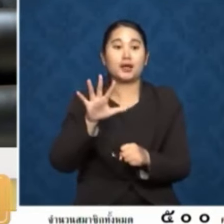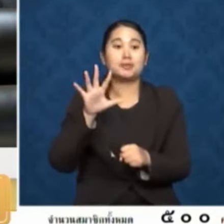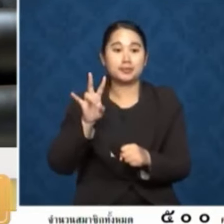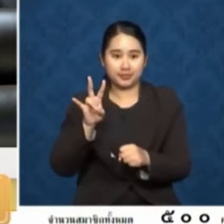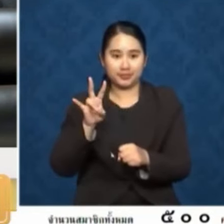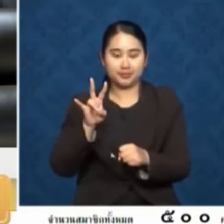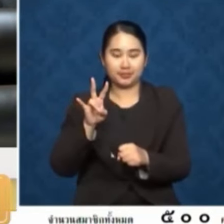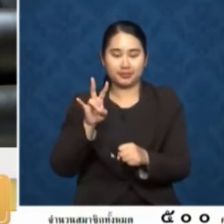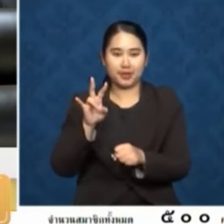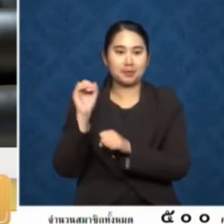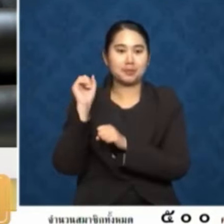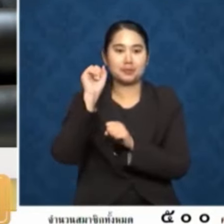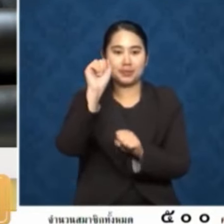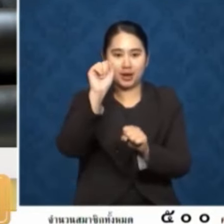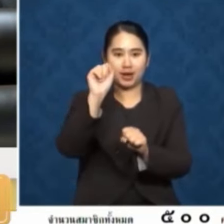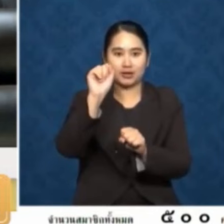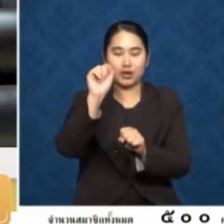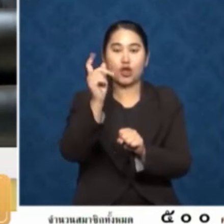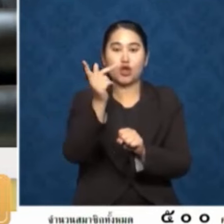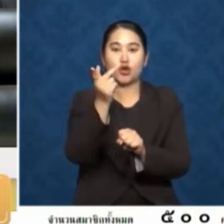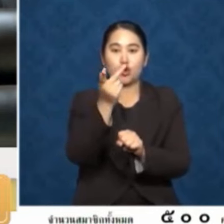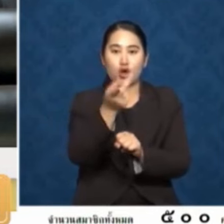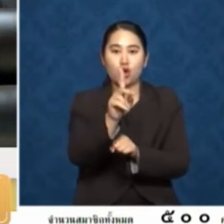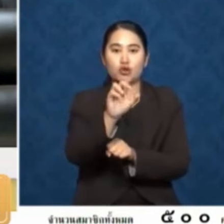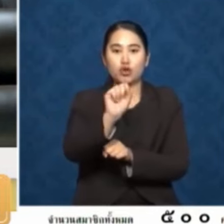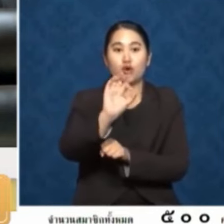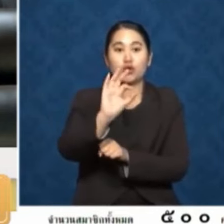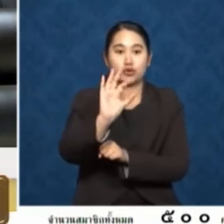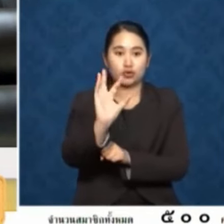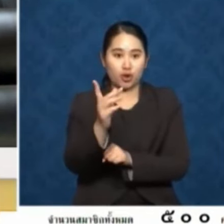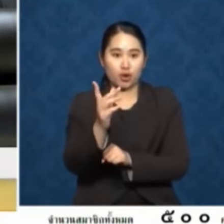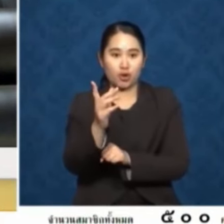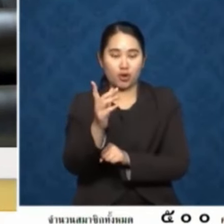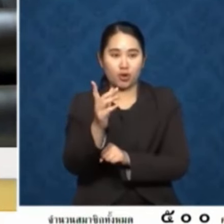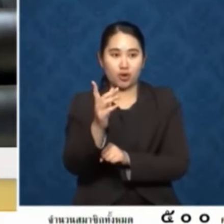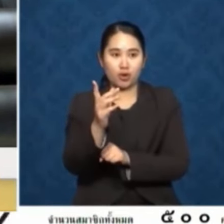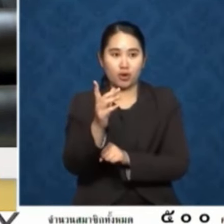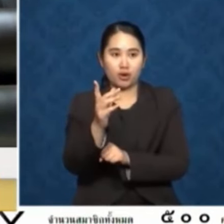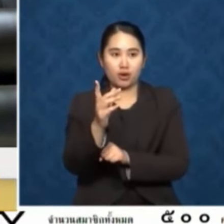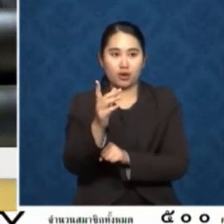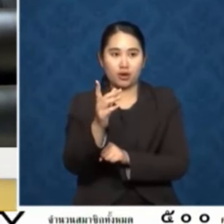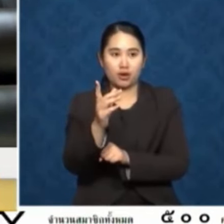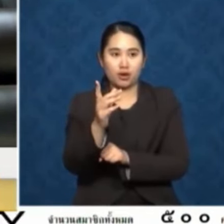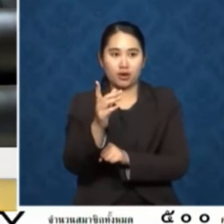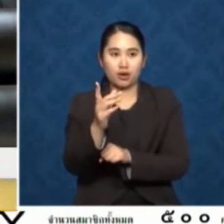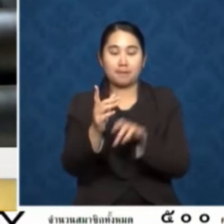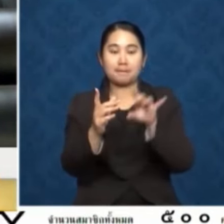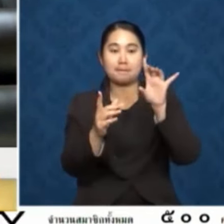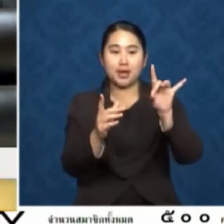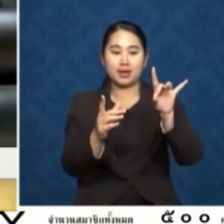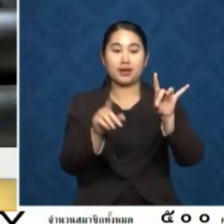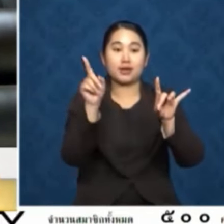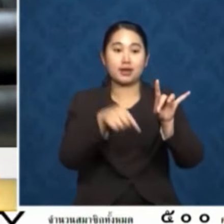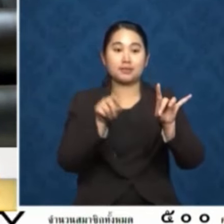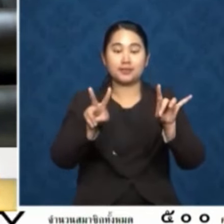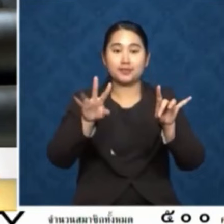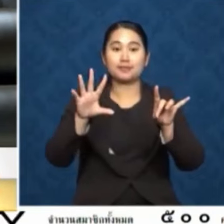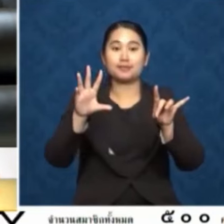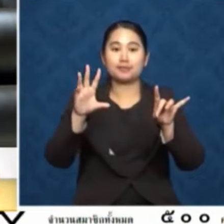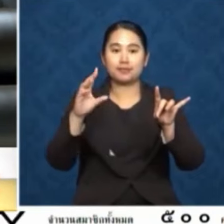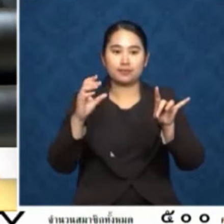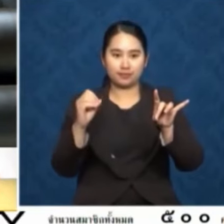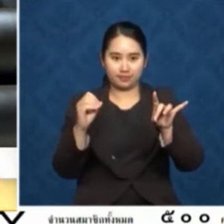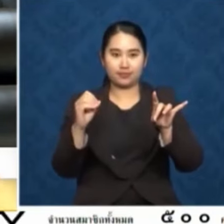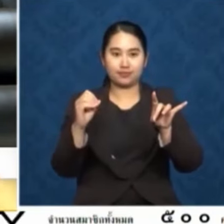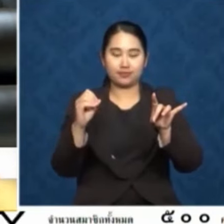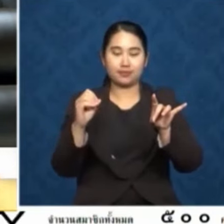2557และมีคำสั่งหัวหน้าคณะรักษาความสงบแห่งชาติหรือคสช.ฉบับที่8ทับ